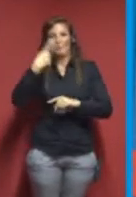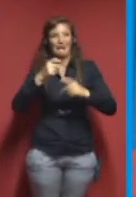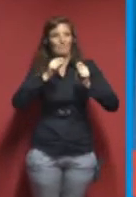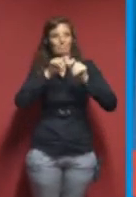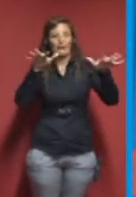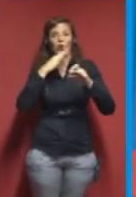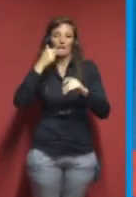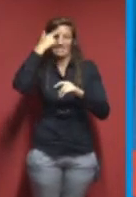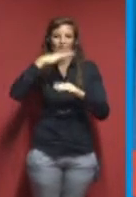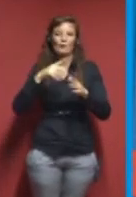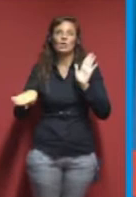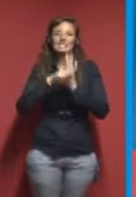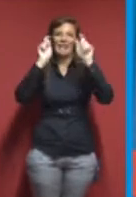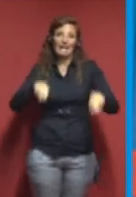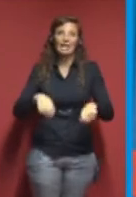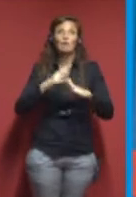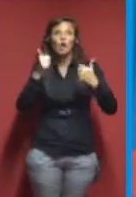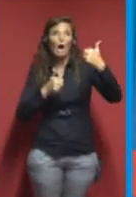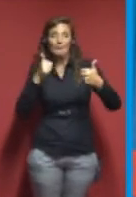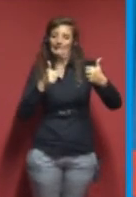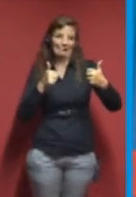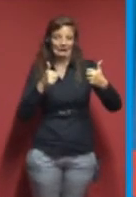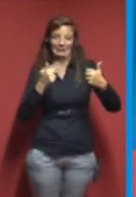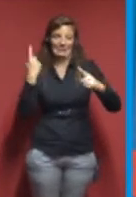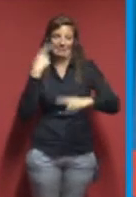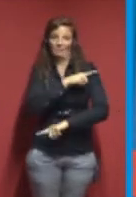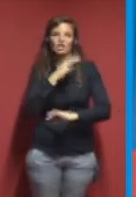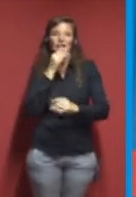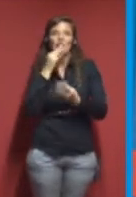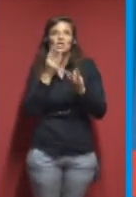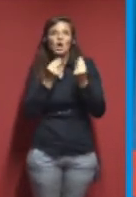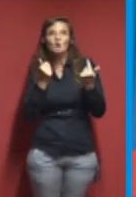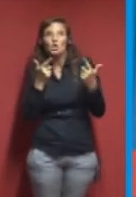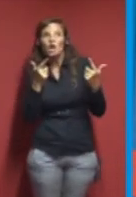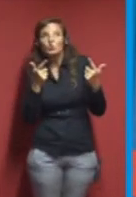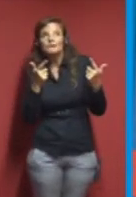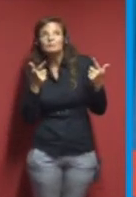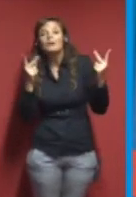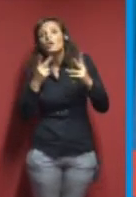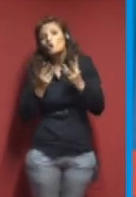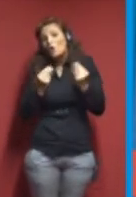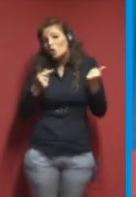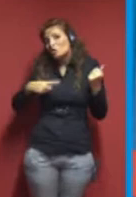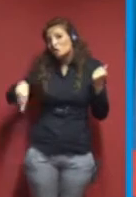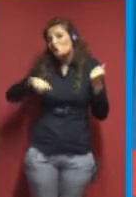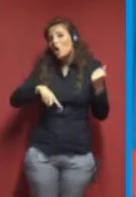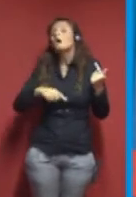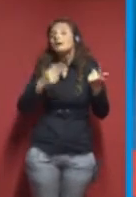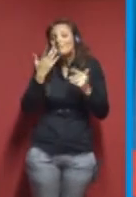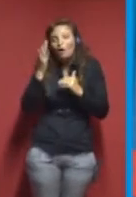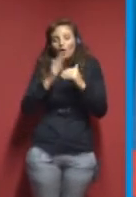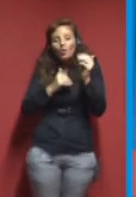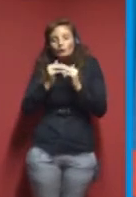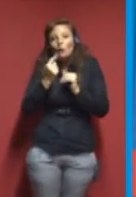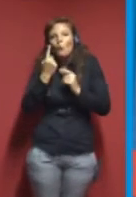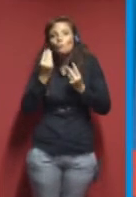possono competere molto difficile cioè non c'è soluzione la nostra soluzione è stata cui costruire un gioco